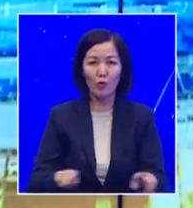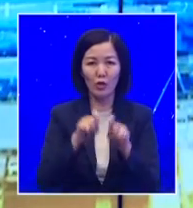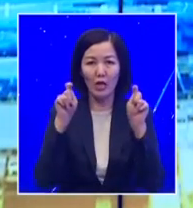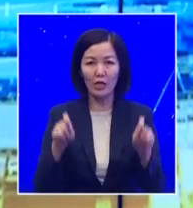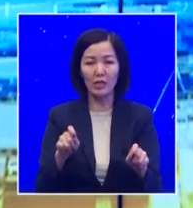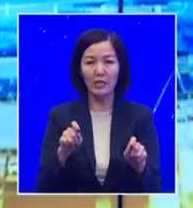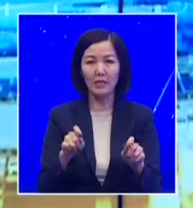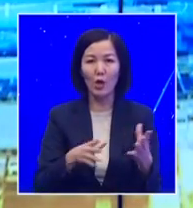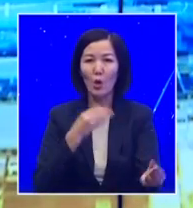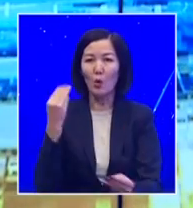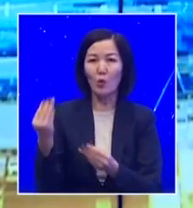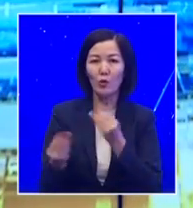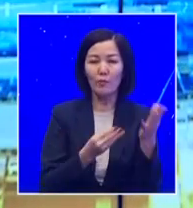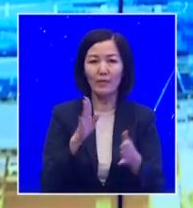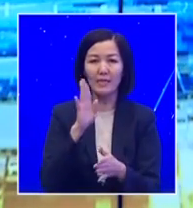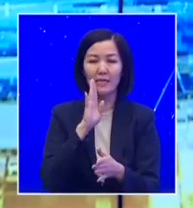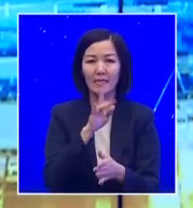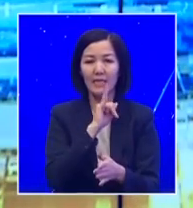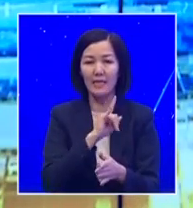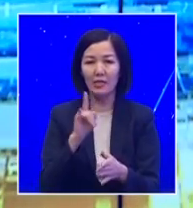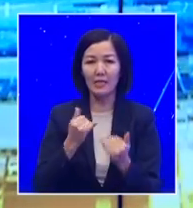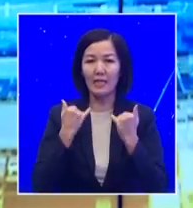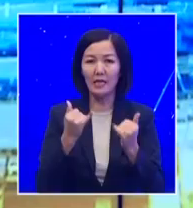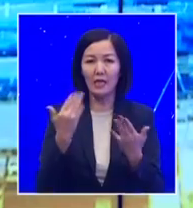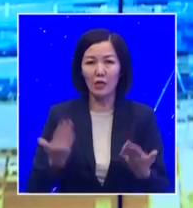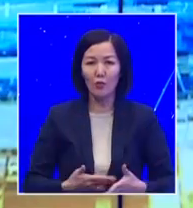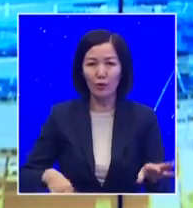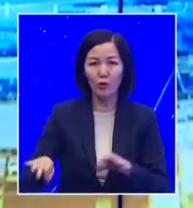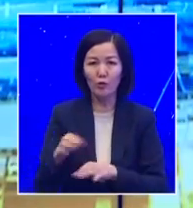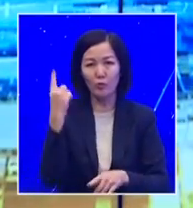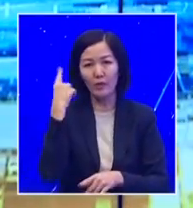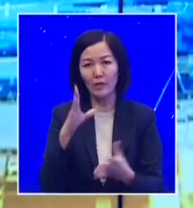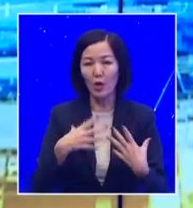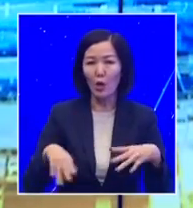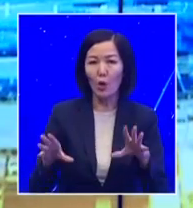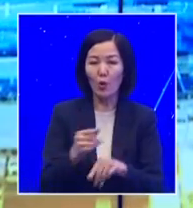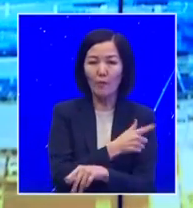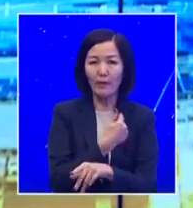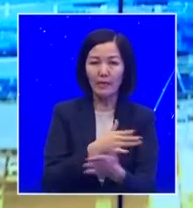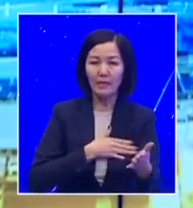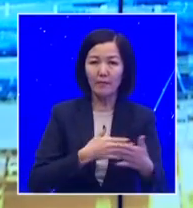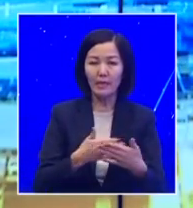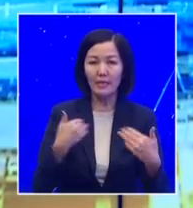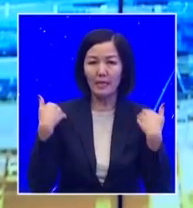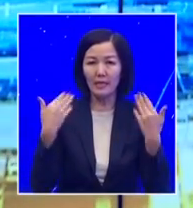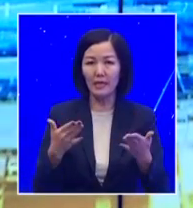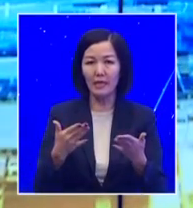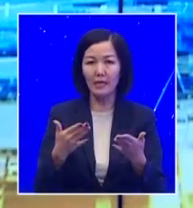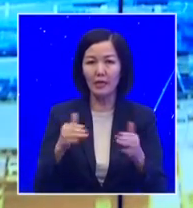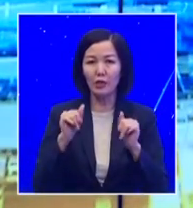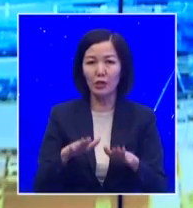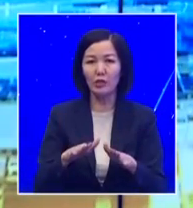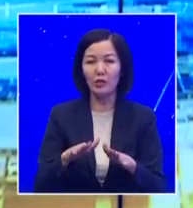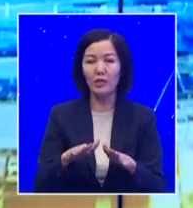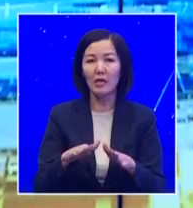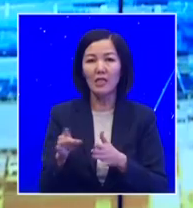ұшыраған, ойнап жүріп от басқан қыз келіншектерге арналған әлеуметтік жоба. Идея қоғам және медицина белсенділерінікі. Тосын шешім